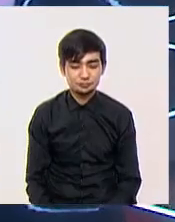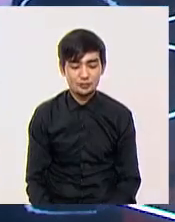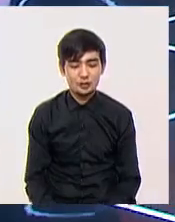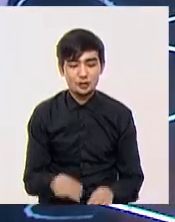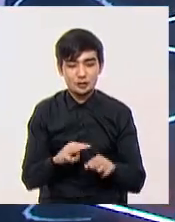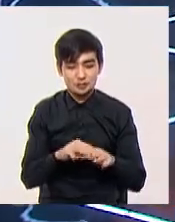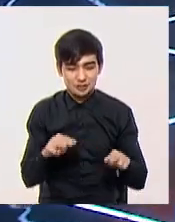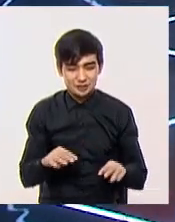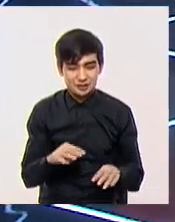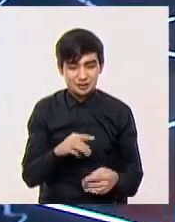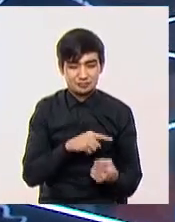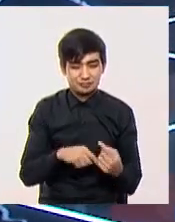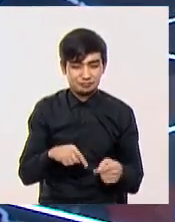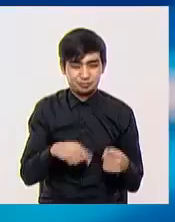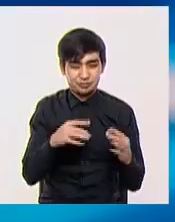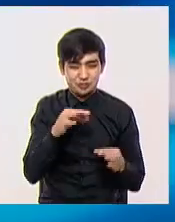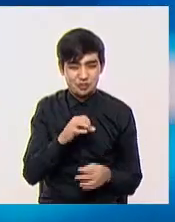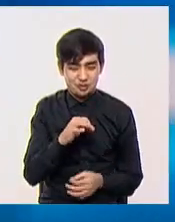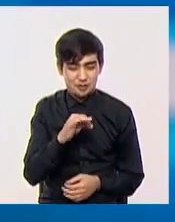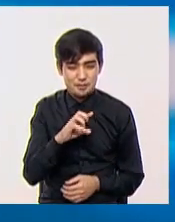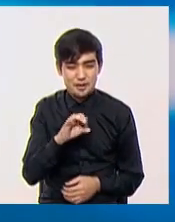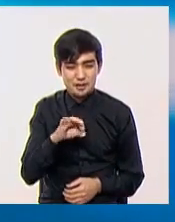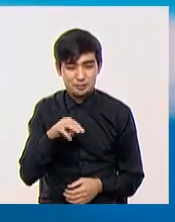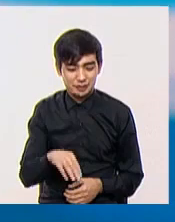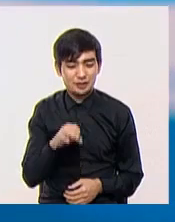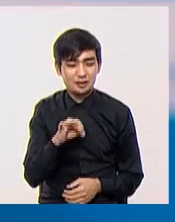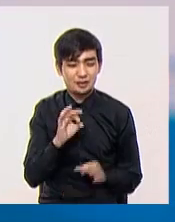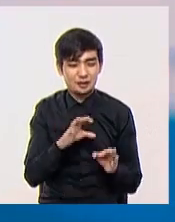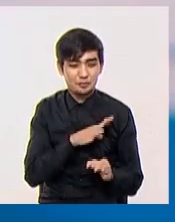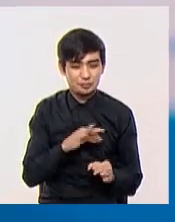Министр инфраструктурного развития Бейбут Атамкулов предложил ввести